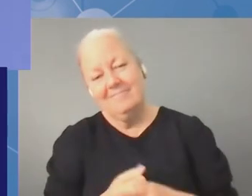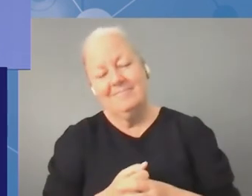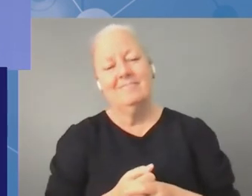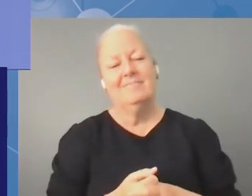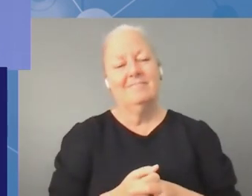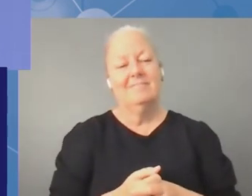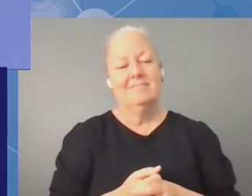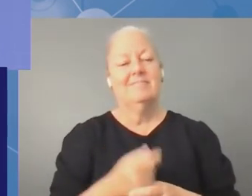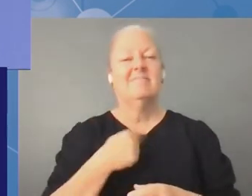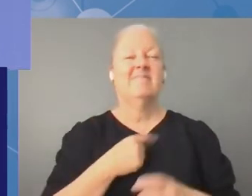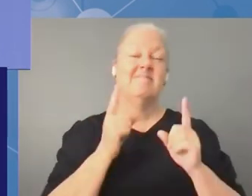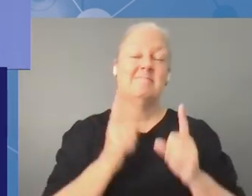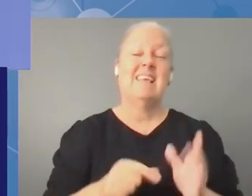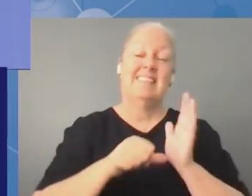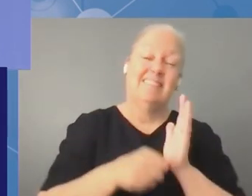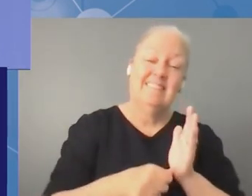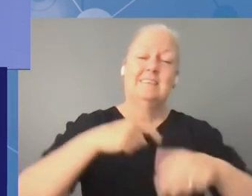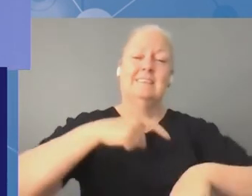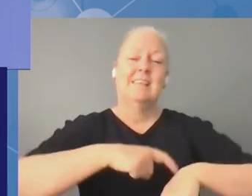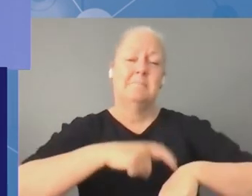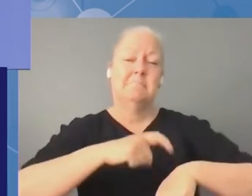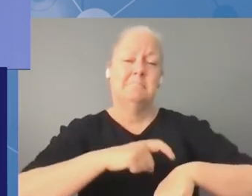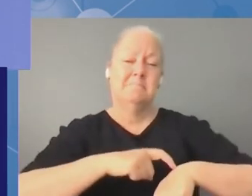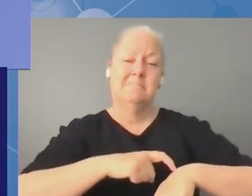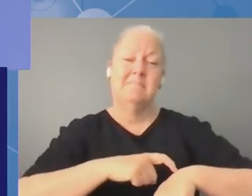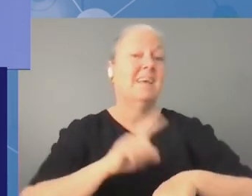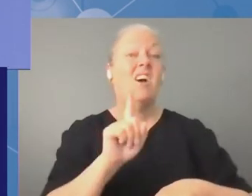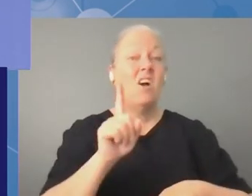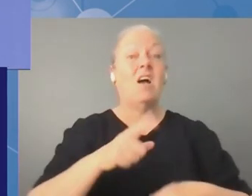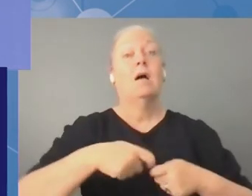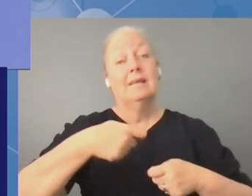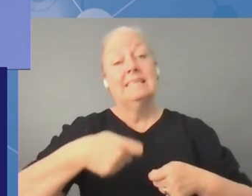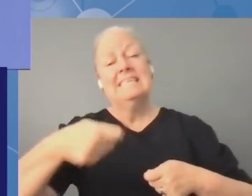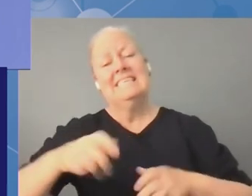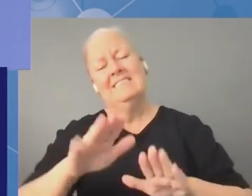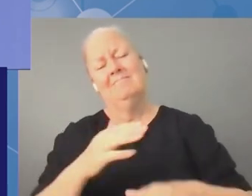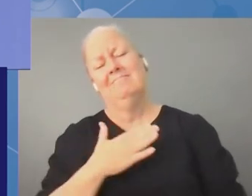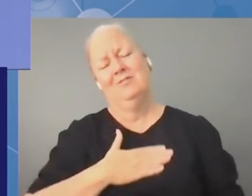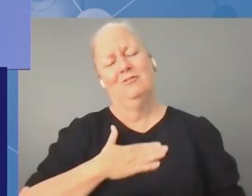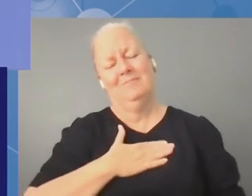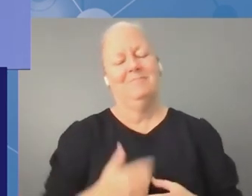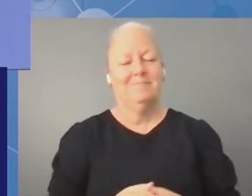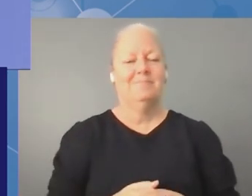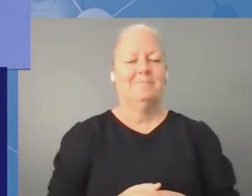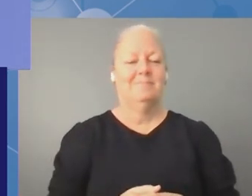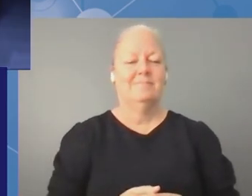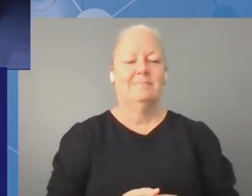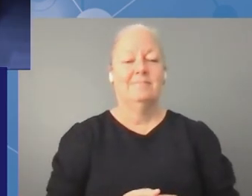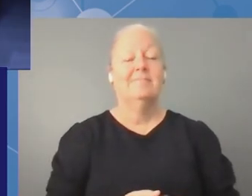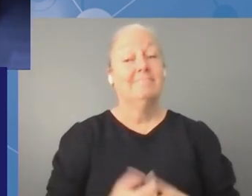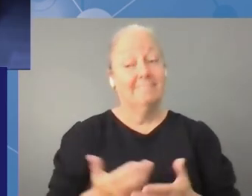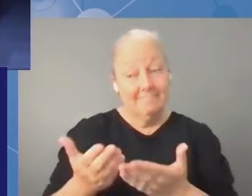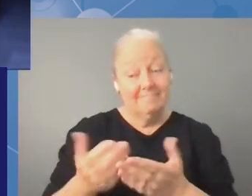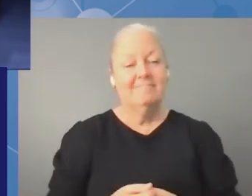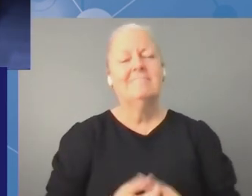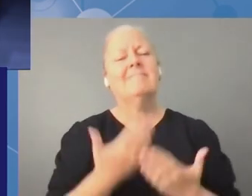من سجل حتى الآن فسوف نسمح له بالحديث. يجب أن أكون صارما، وإلا فنحن نجلس هنا حتى